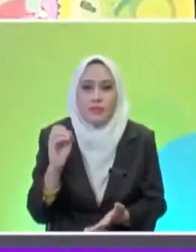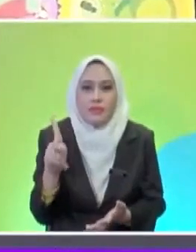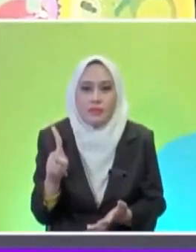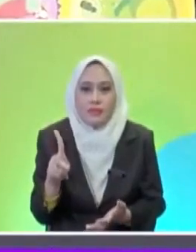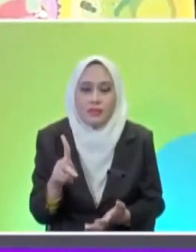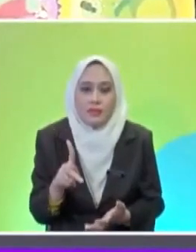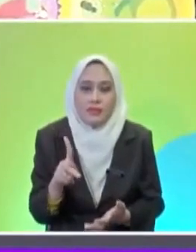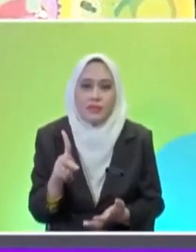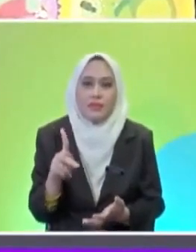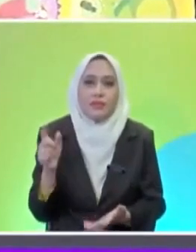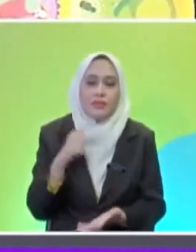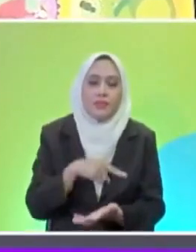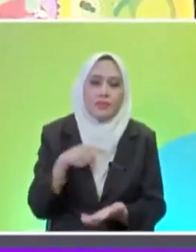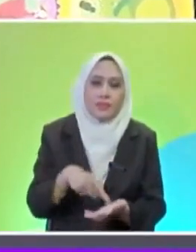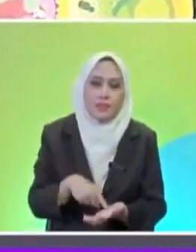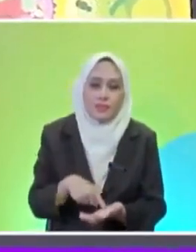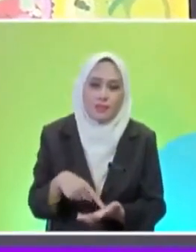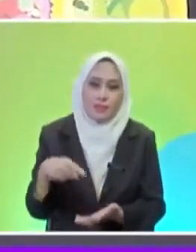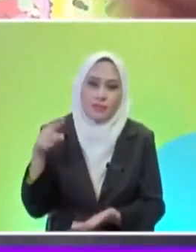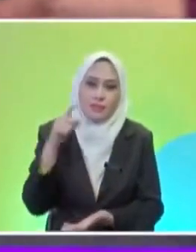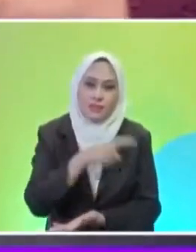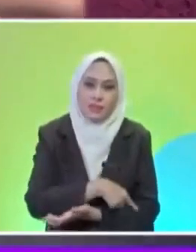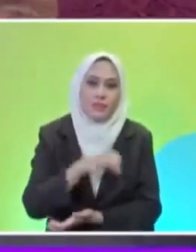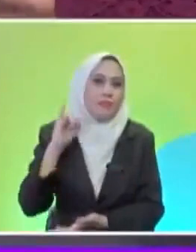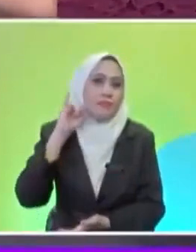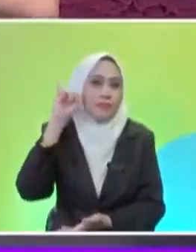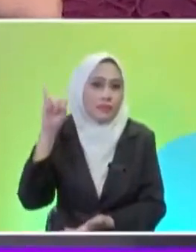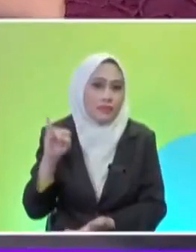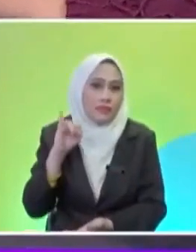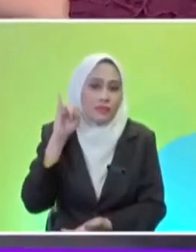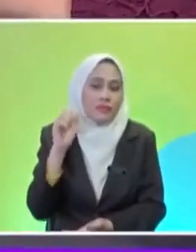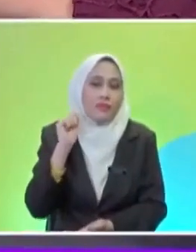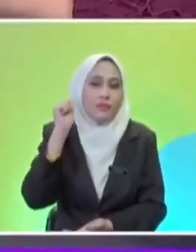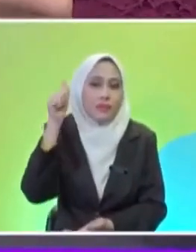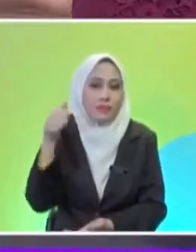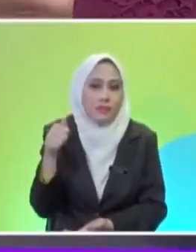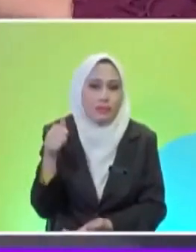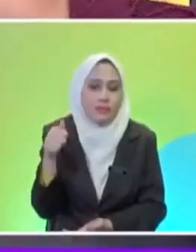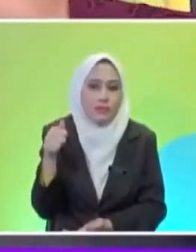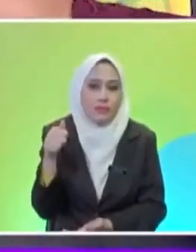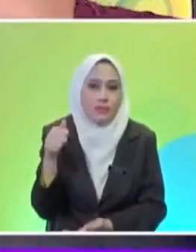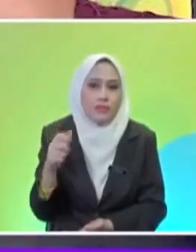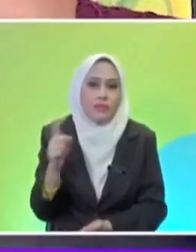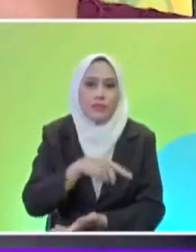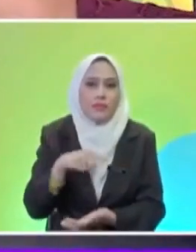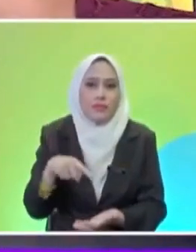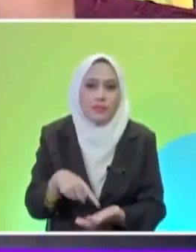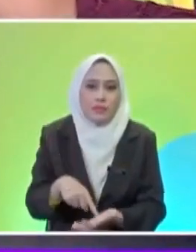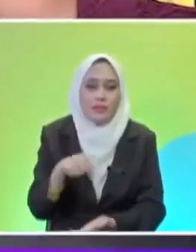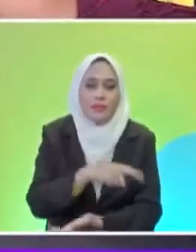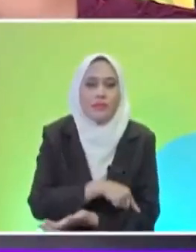Okey. Ni dia. Hari ini hari Isnin. Isnin. Esok. Okay, saya cuba. Hari ini hari